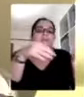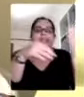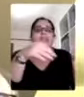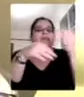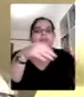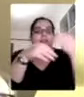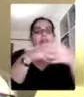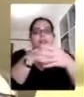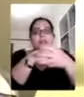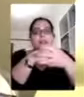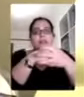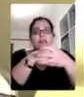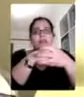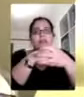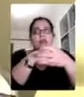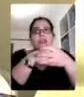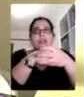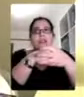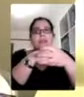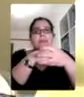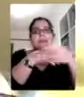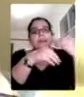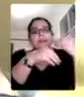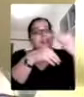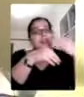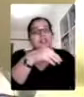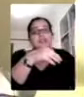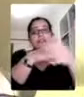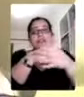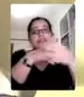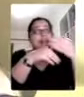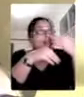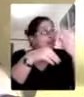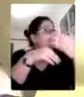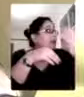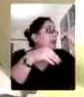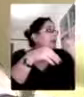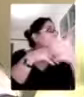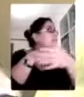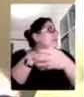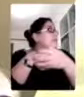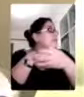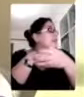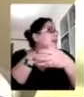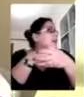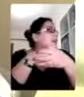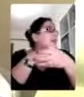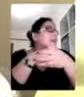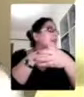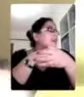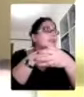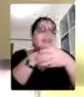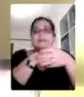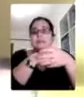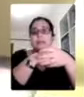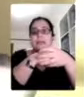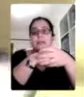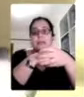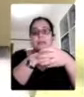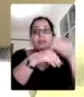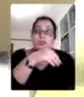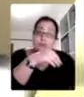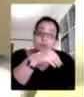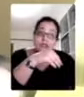olsun hiçbir ghosting yaptığına benim içtiğim Virginia'larda ki bayağı da içmişimdir farklı markalar denk gelmedim